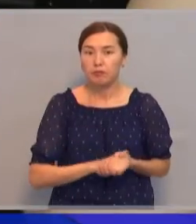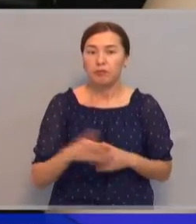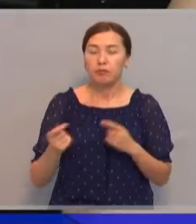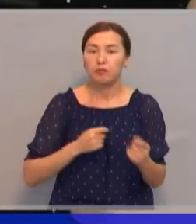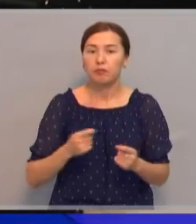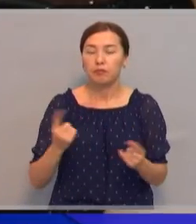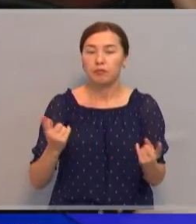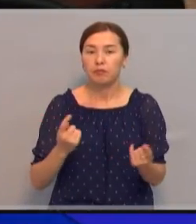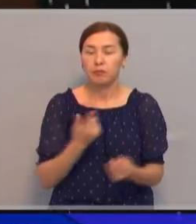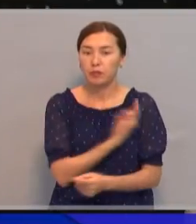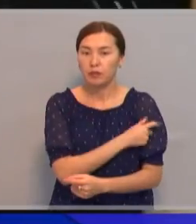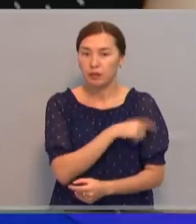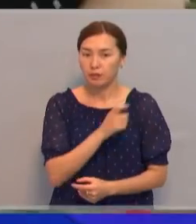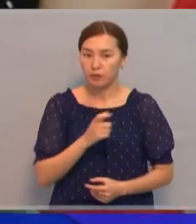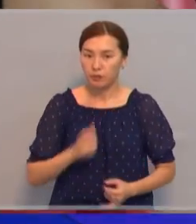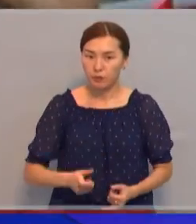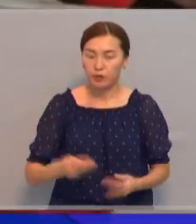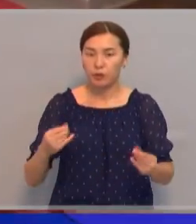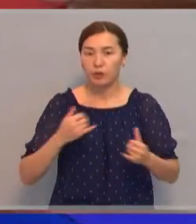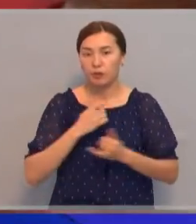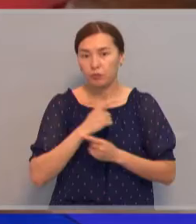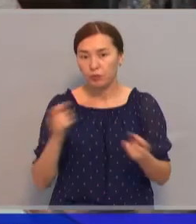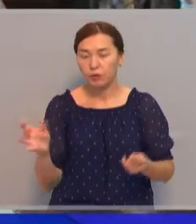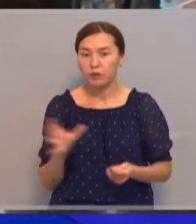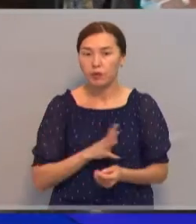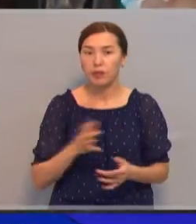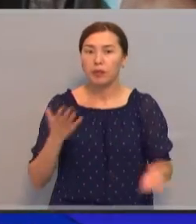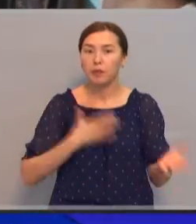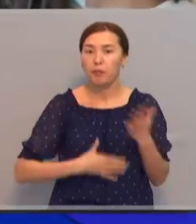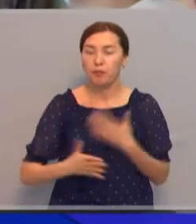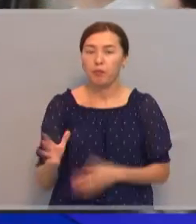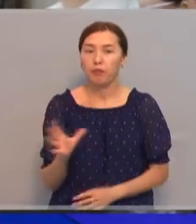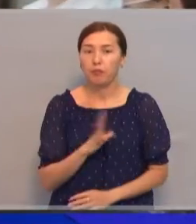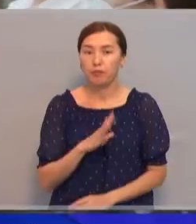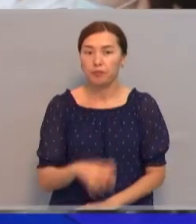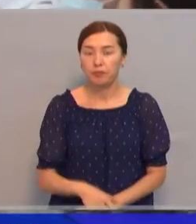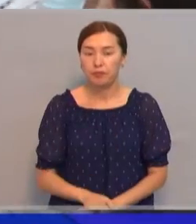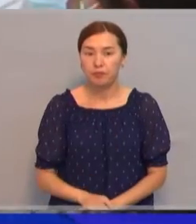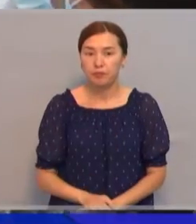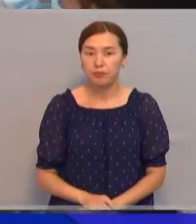ұйымы кіші медицина қызметкерлеріне қаржылай сыйлық жасап, мереке қарсаңында